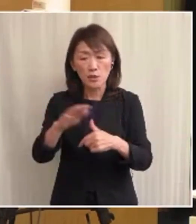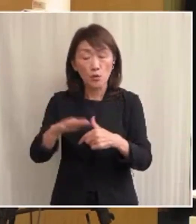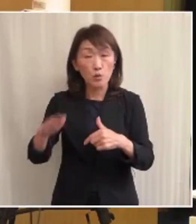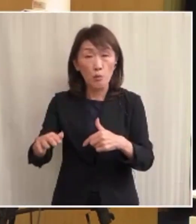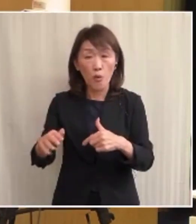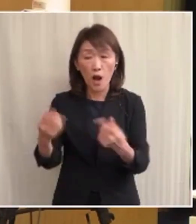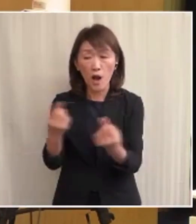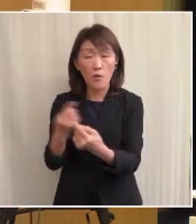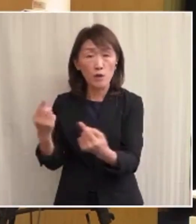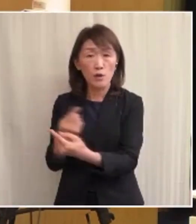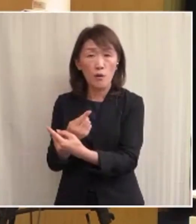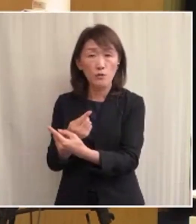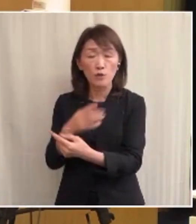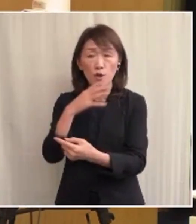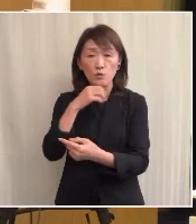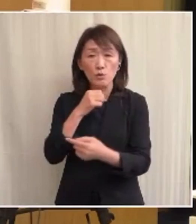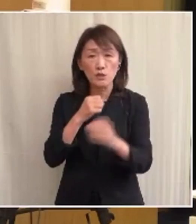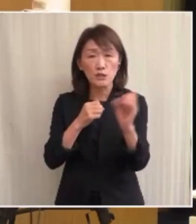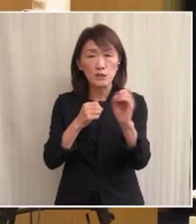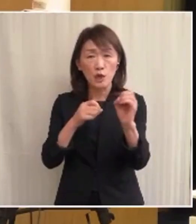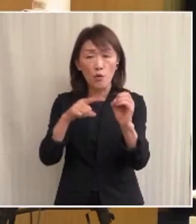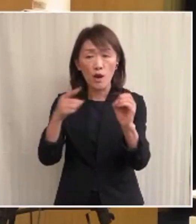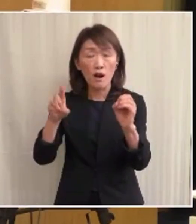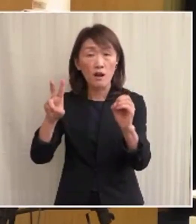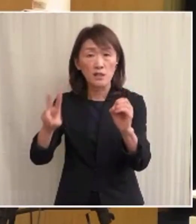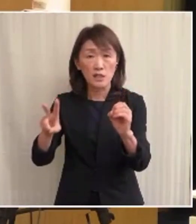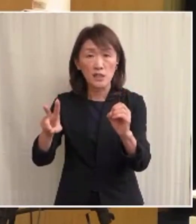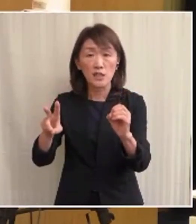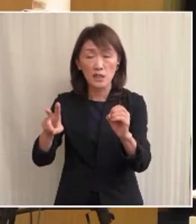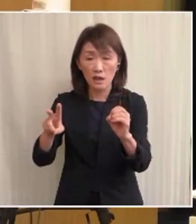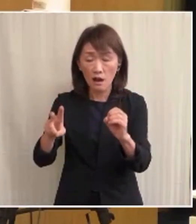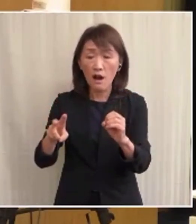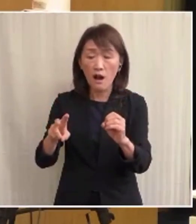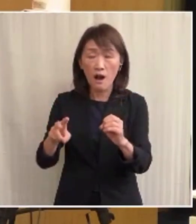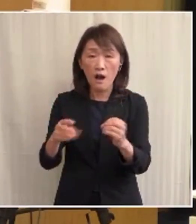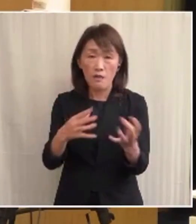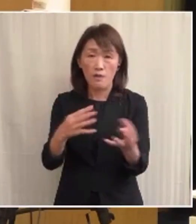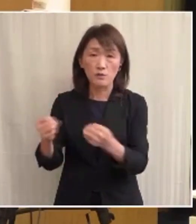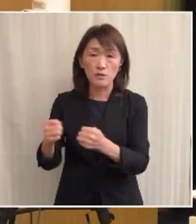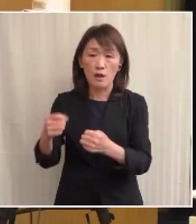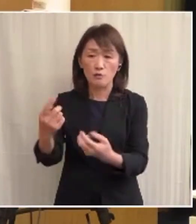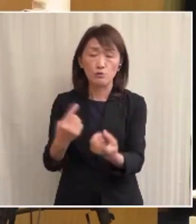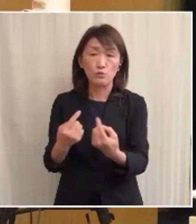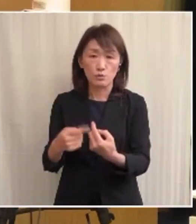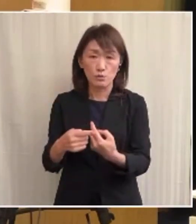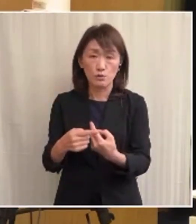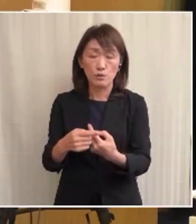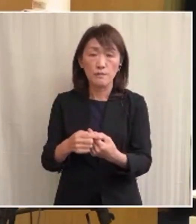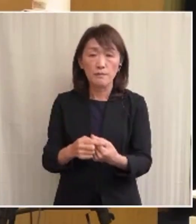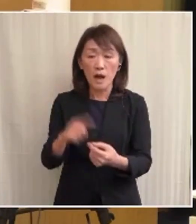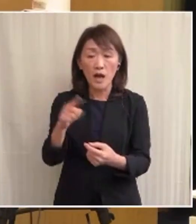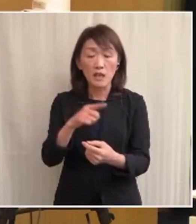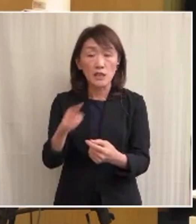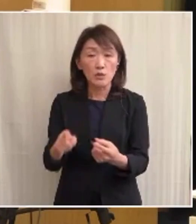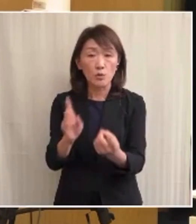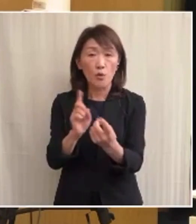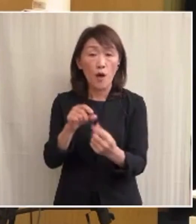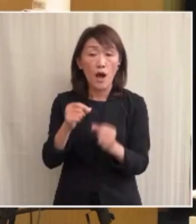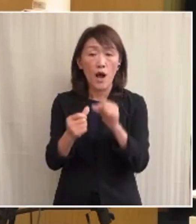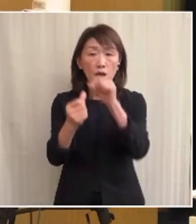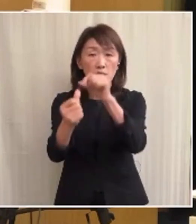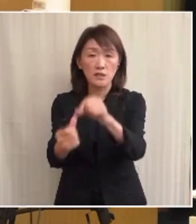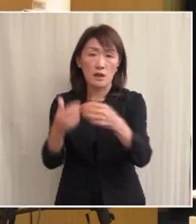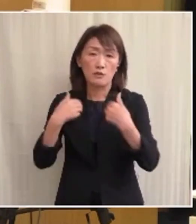低年齢児の、0歳から2歳までのニーズが高いということもありまして、そういうお子さんには特に人の配置が必要となっております